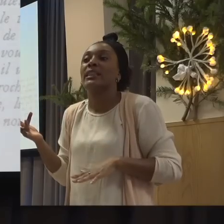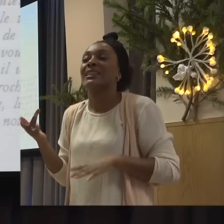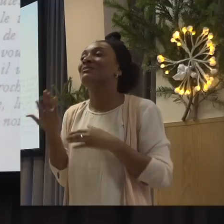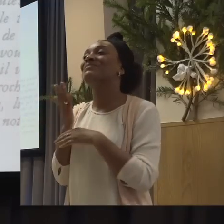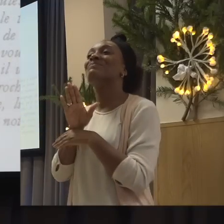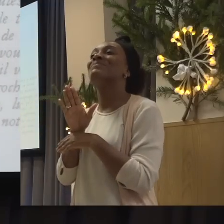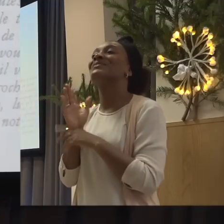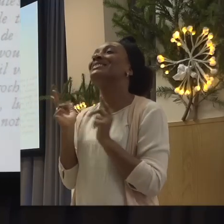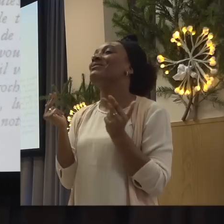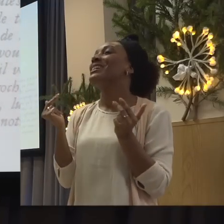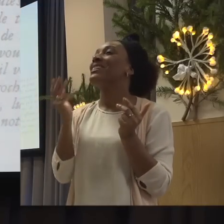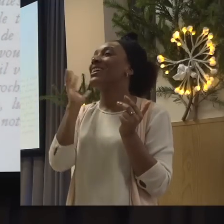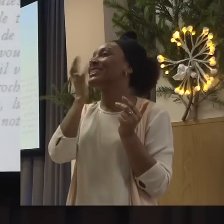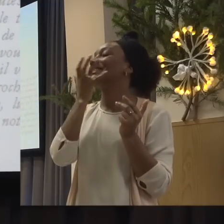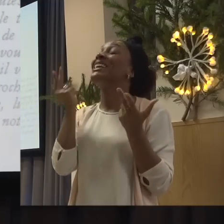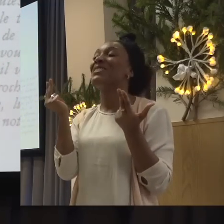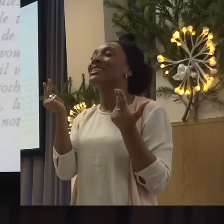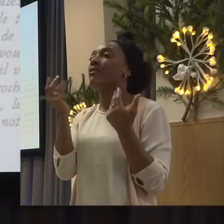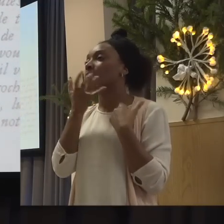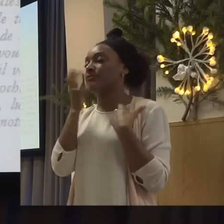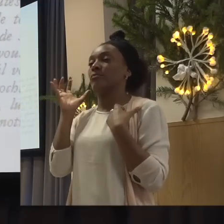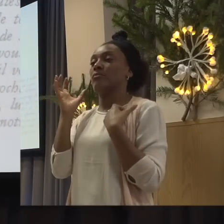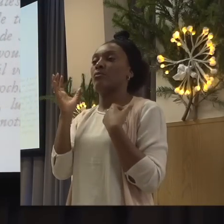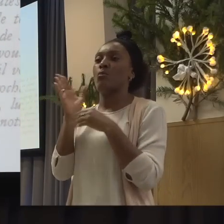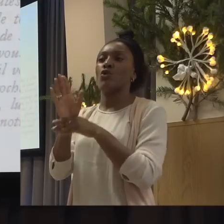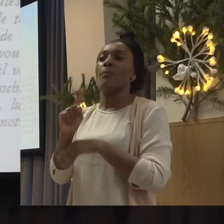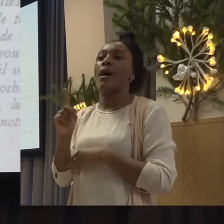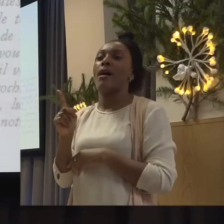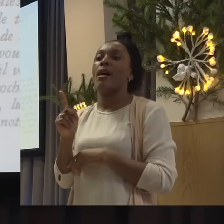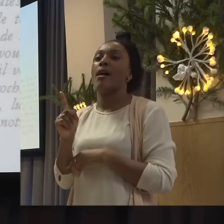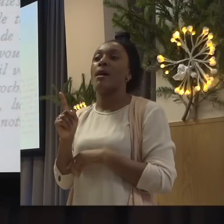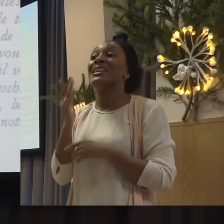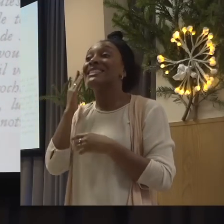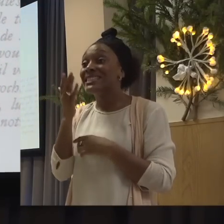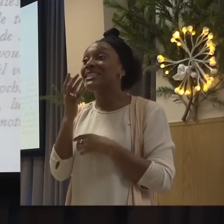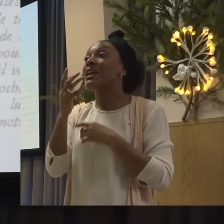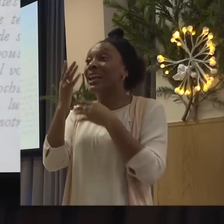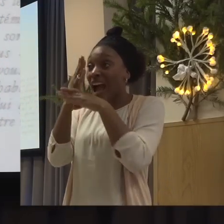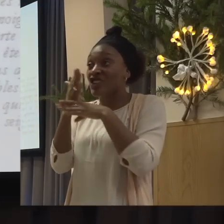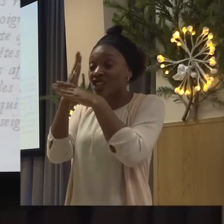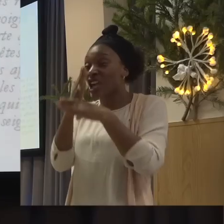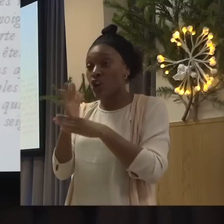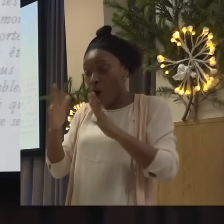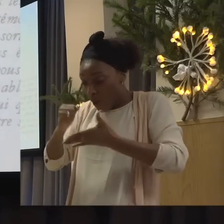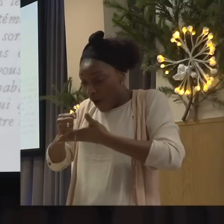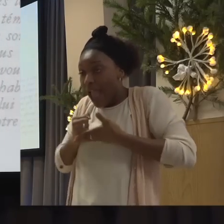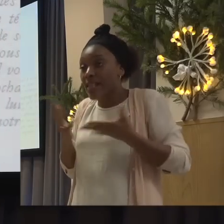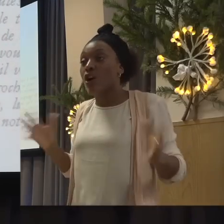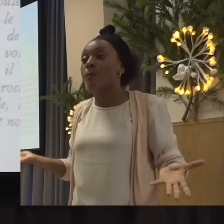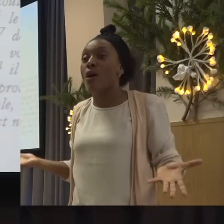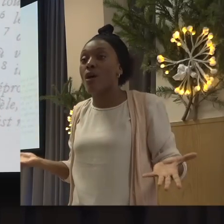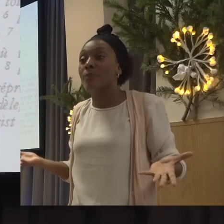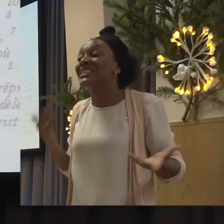Alors que si je ne montre que ce qui est bien, comment serais-je aidé dans ce qui ne va pas en moi? Quand je suis tout seul et